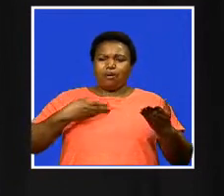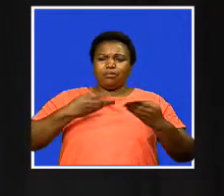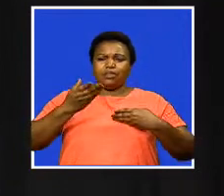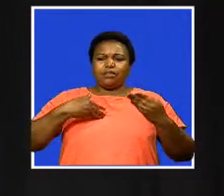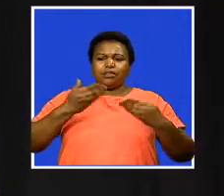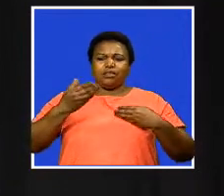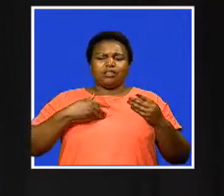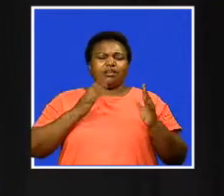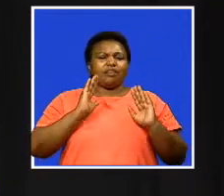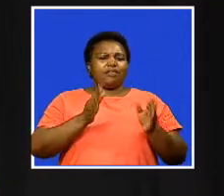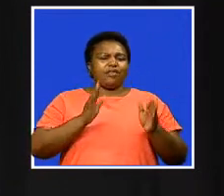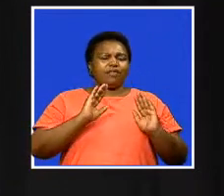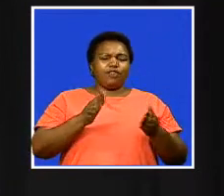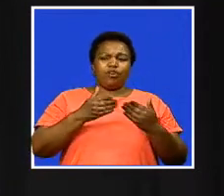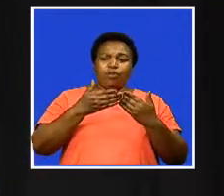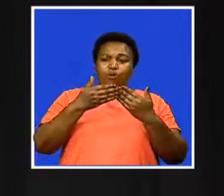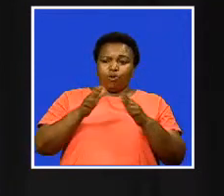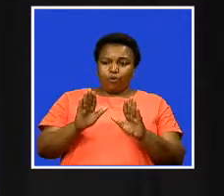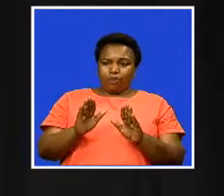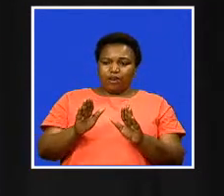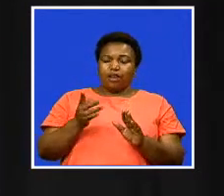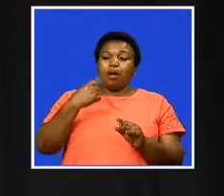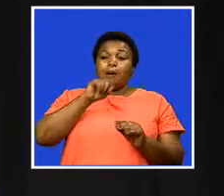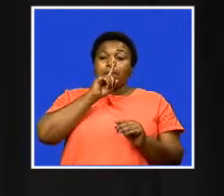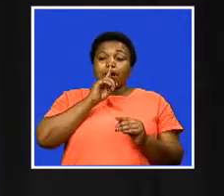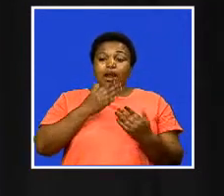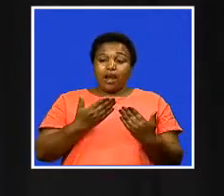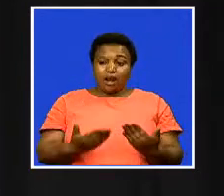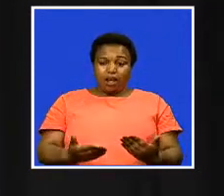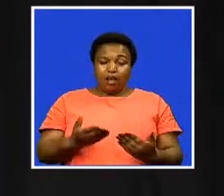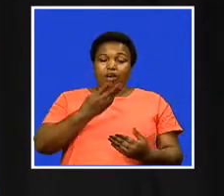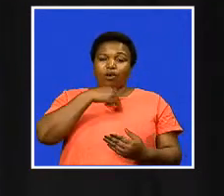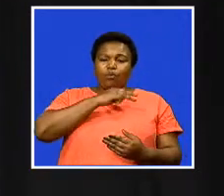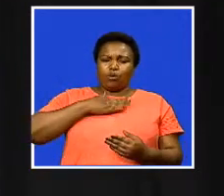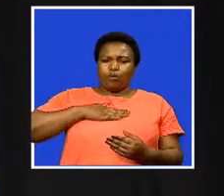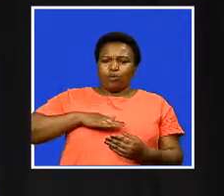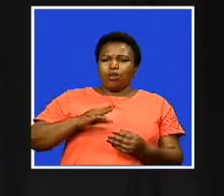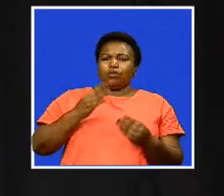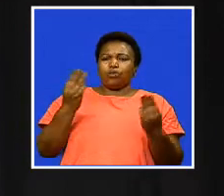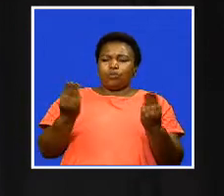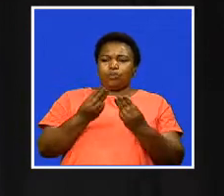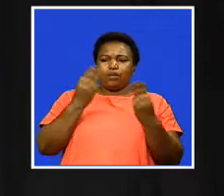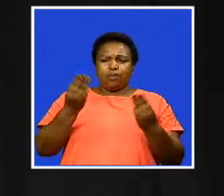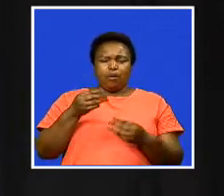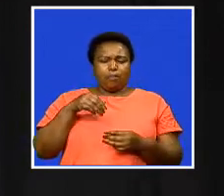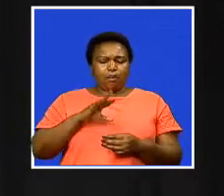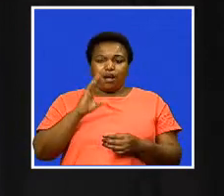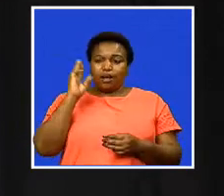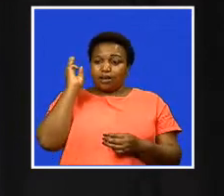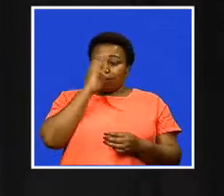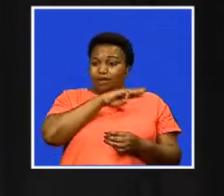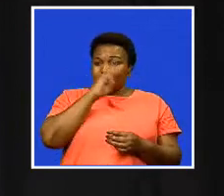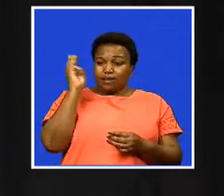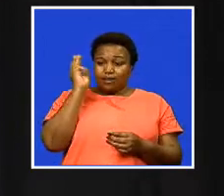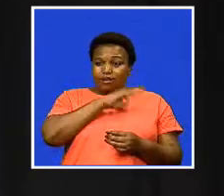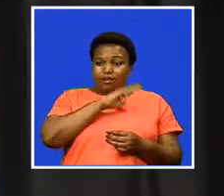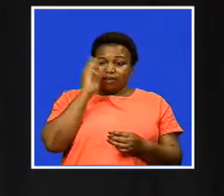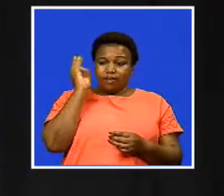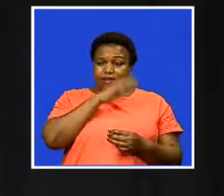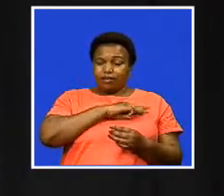asavulekile kodwa nyalo sifuna ukuthi siveni asicaphele ngekuthi phela